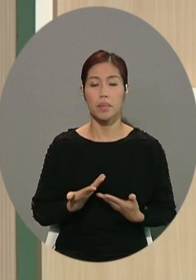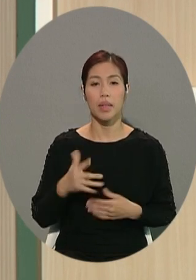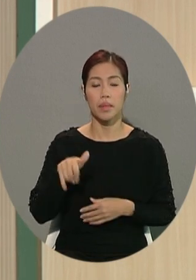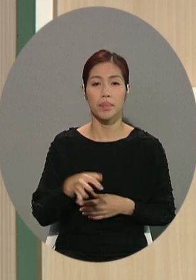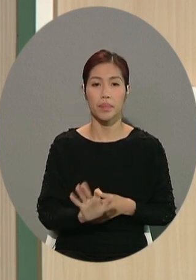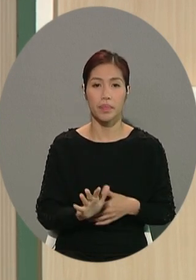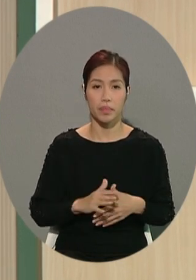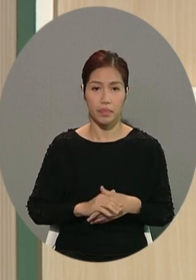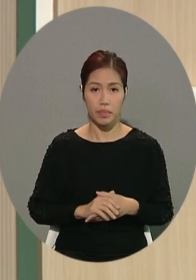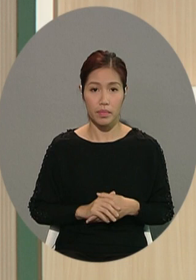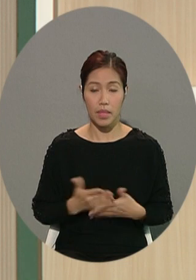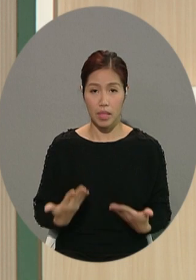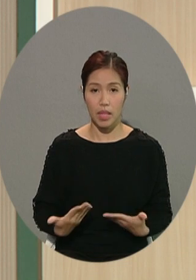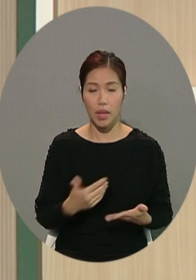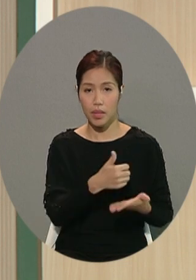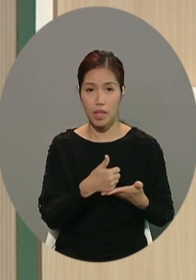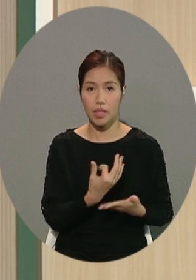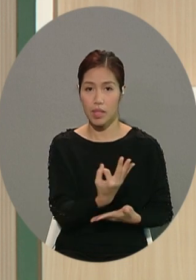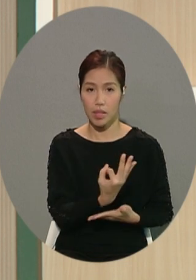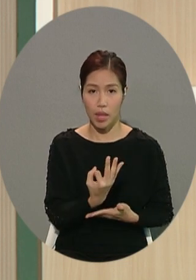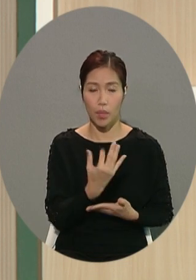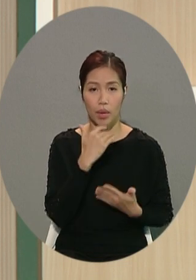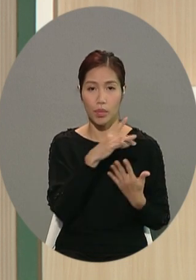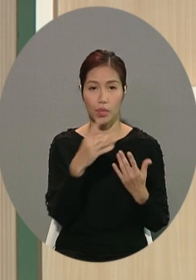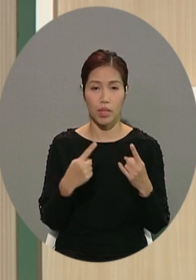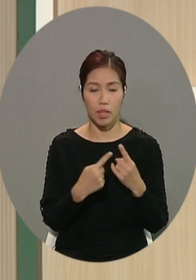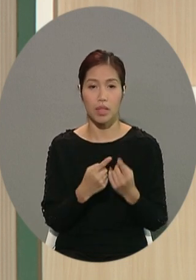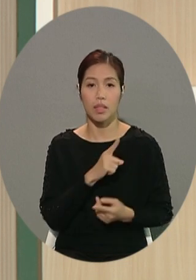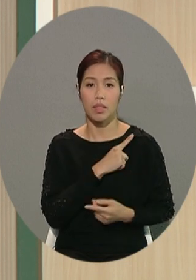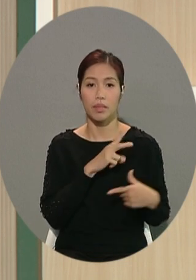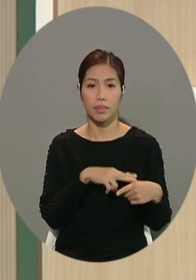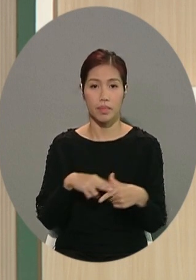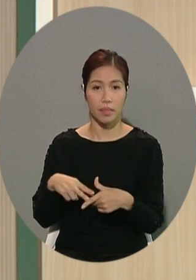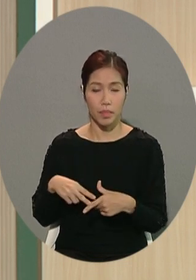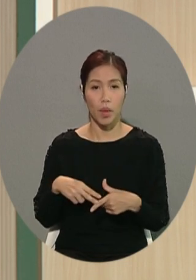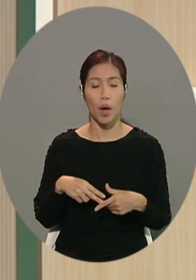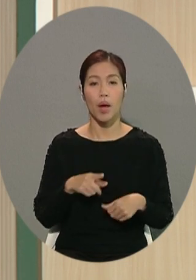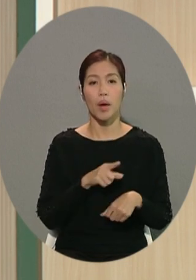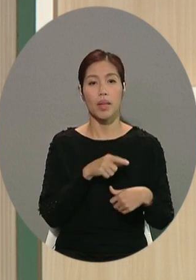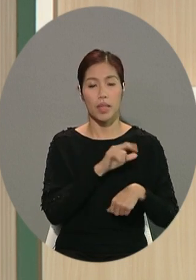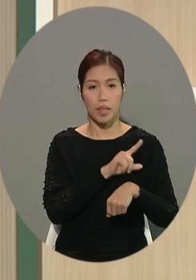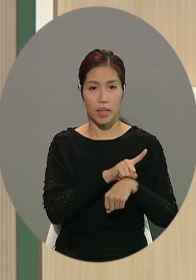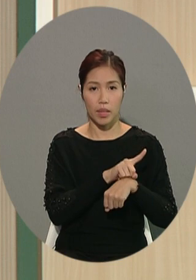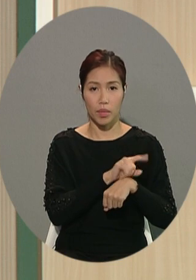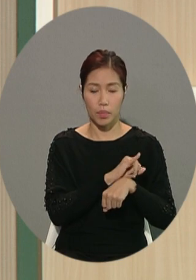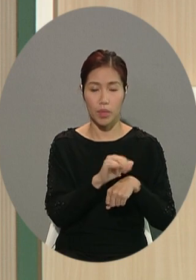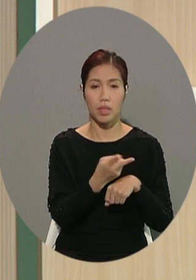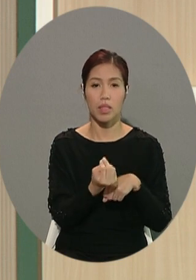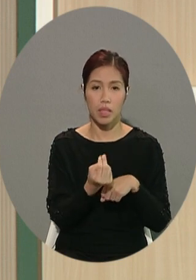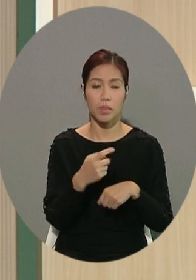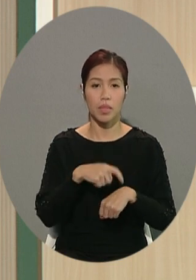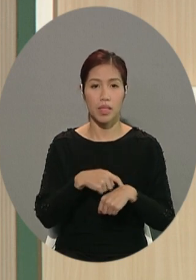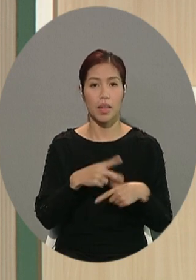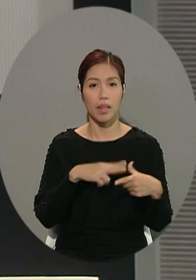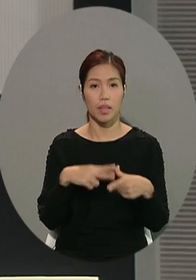论坛。现在有请三位出席的候选人逐一自我介绍，每人有二十秒的时间。首先是二号黎